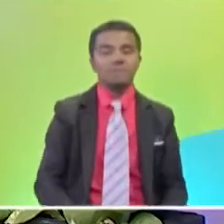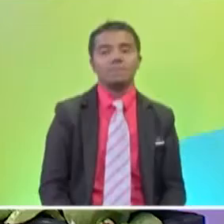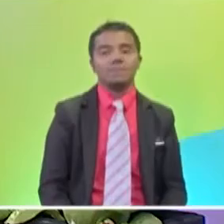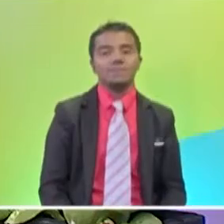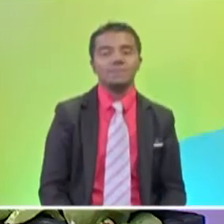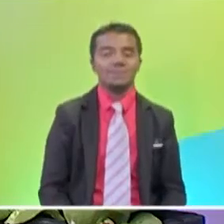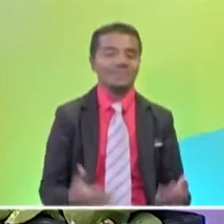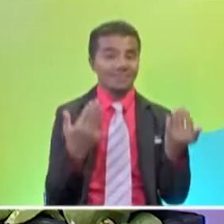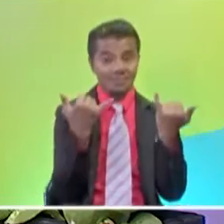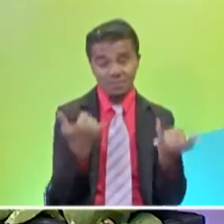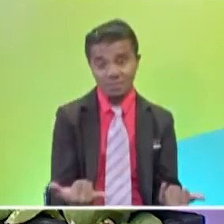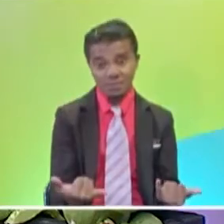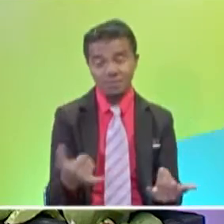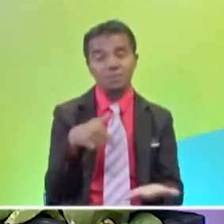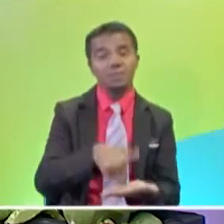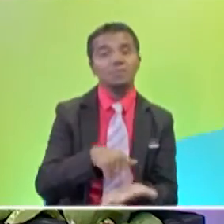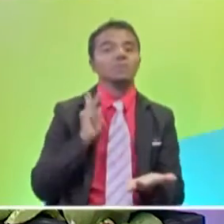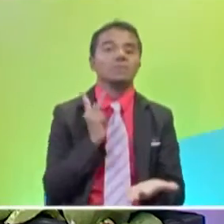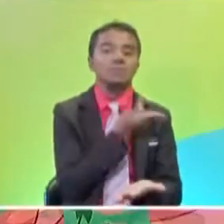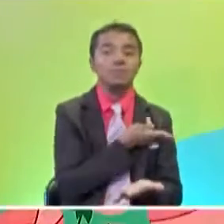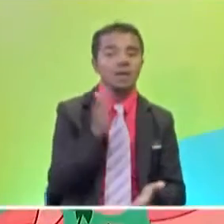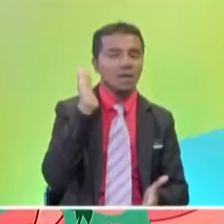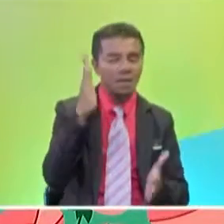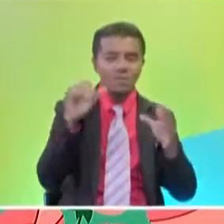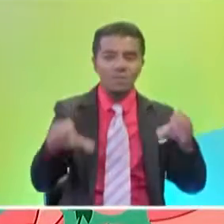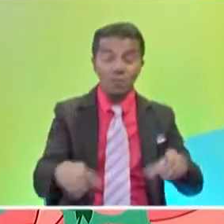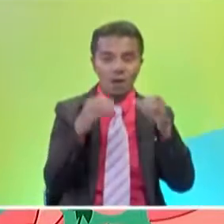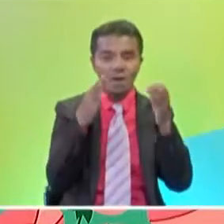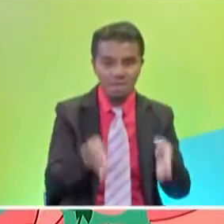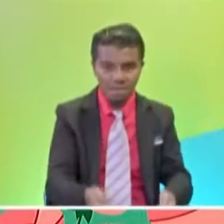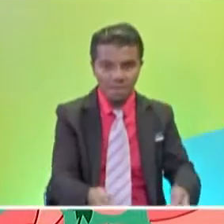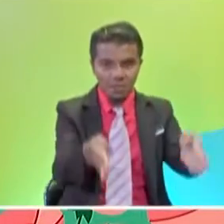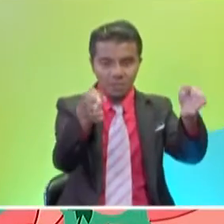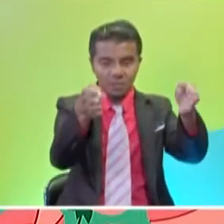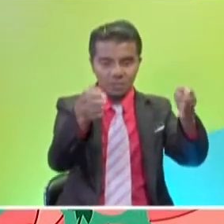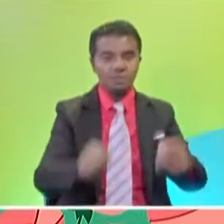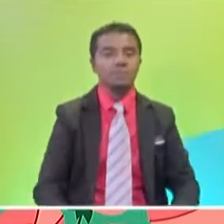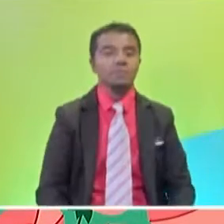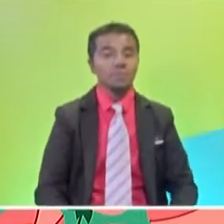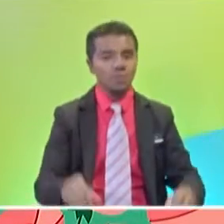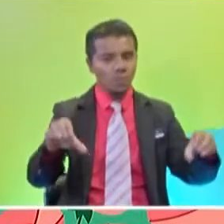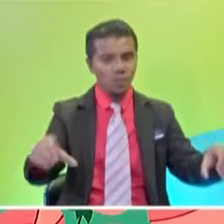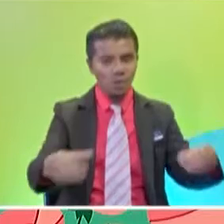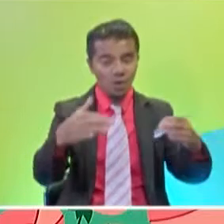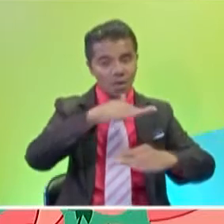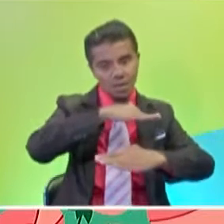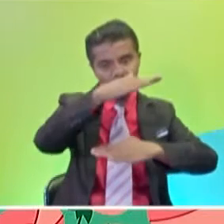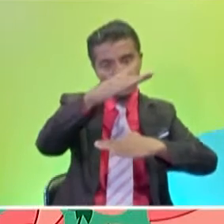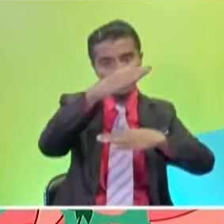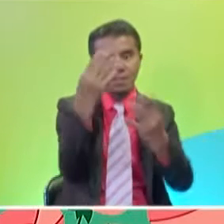besar kita tak boleh tunjukkan di sini. Okey, penyediaan batas ni kita buat di atas tanah. Okey.